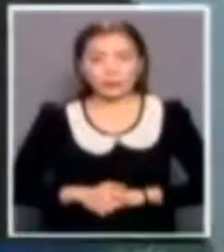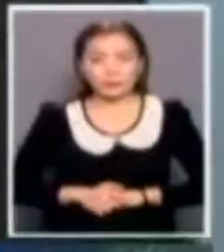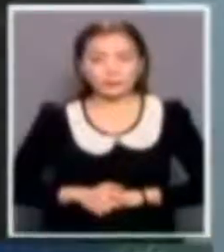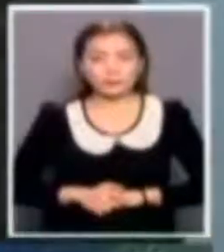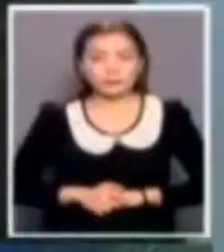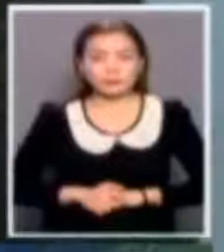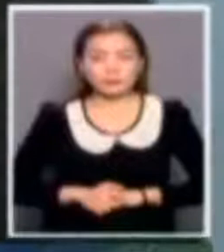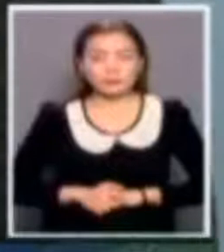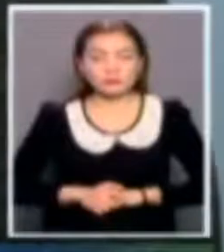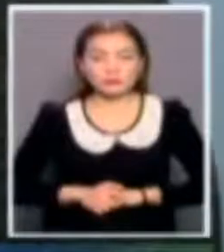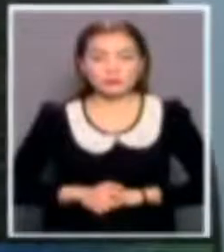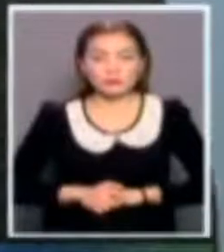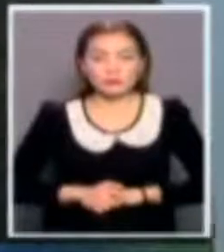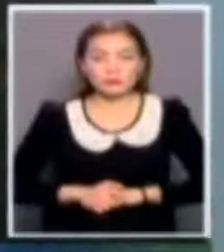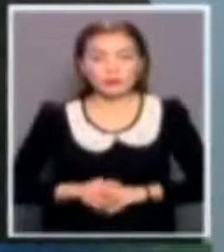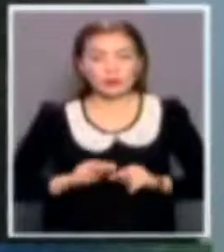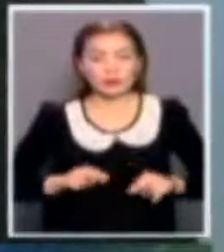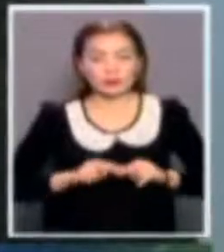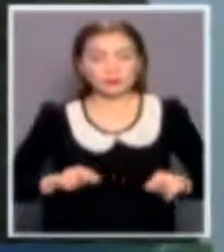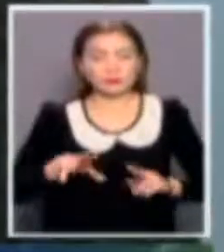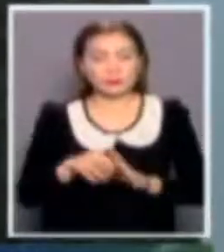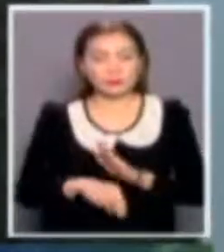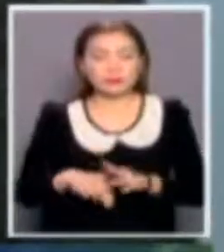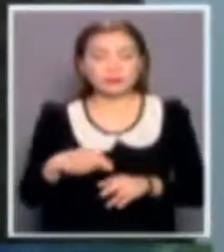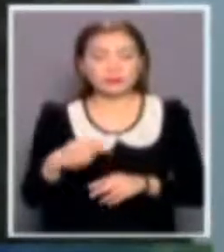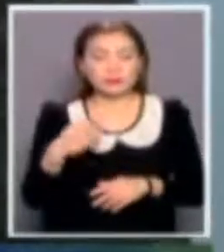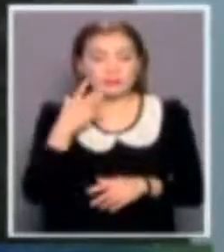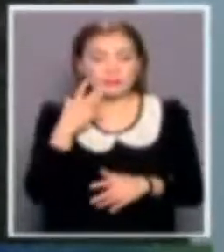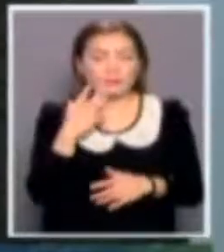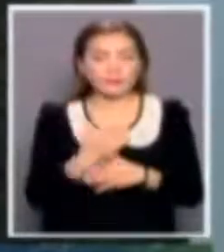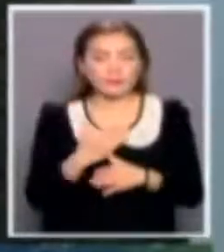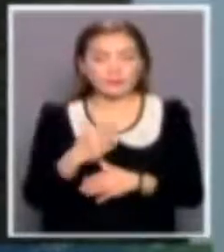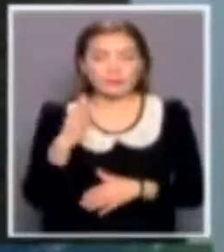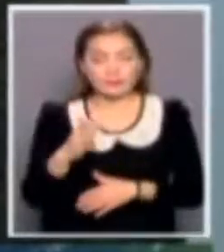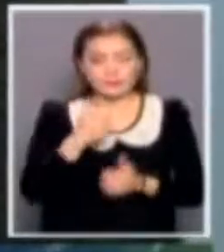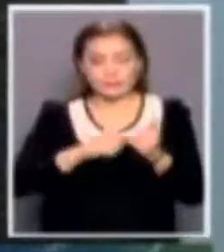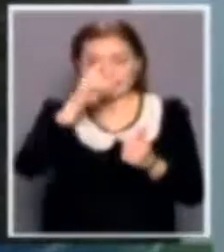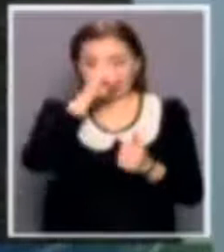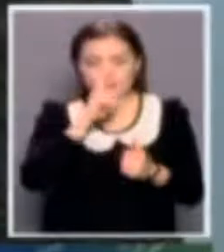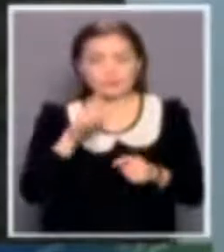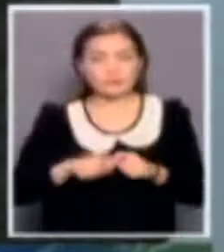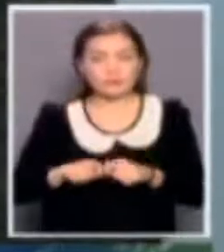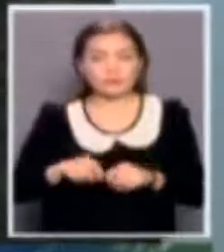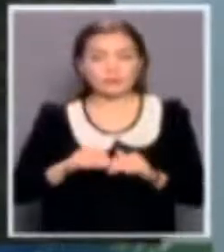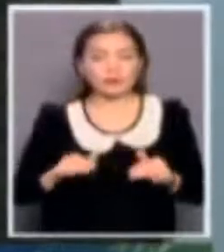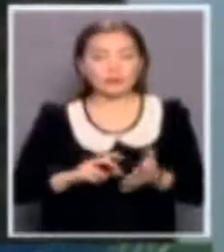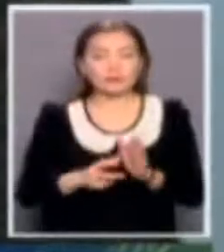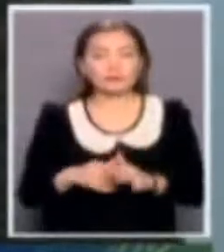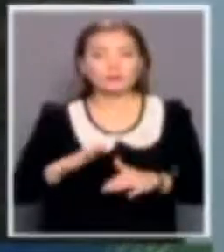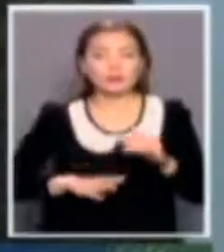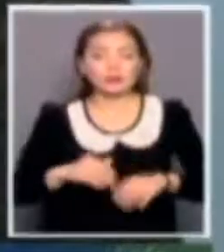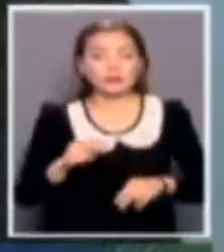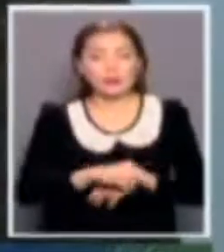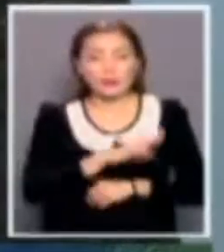болашақ қорының кураторы, курация, солар әдістемелік сүйемелдеме жасайды, ай сайын келіп осы кабинеттің